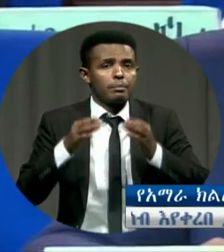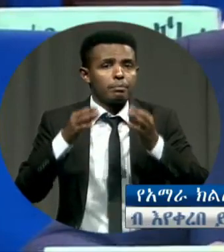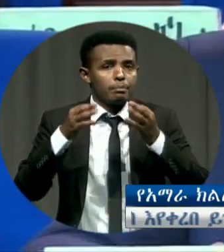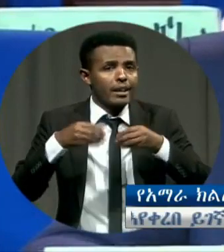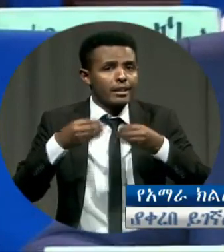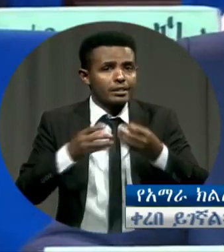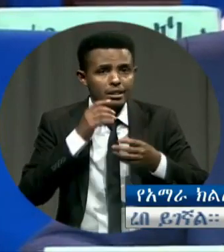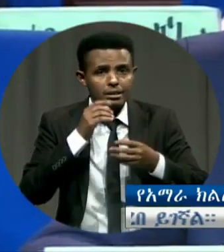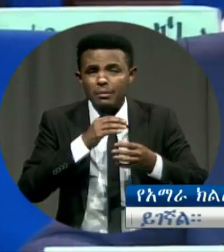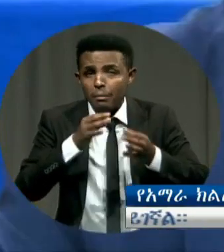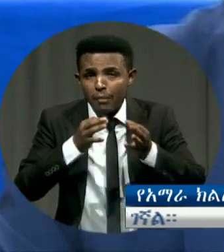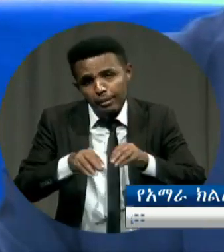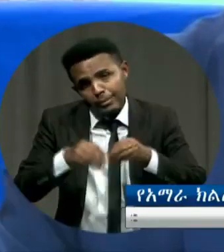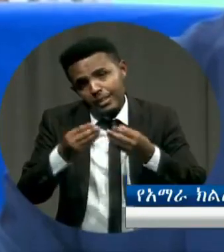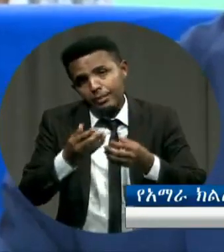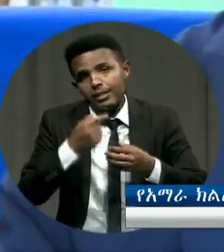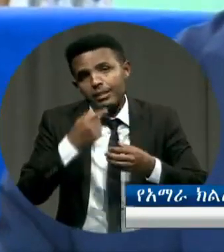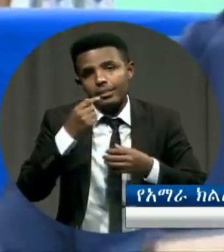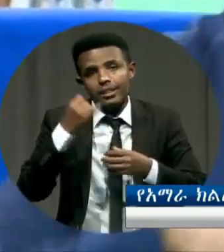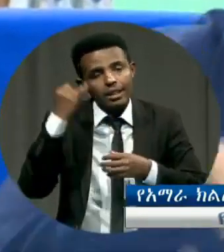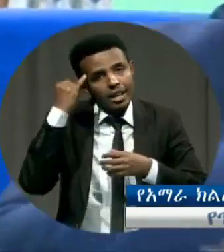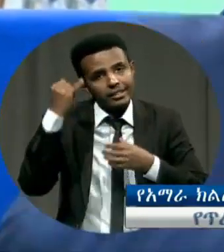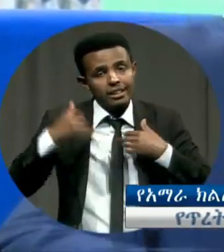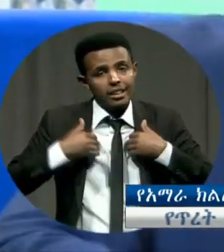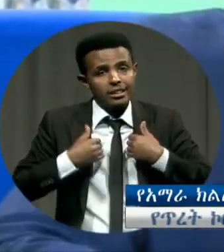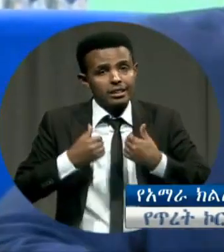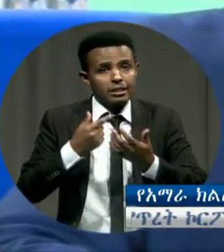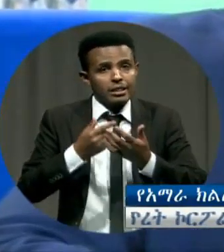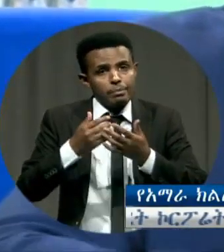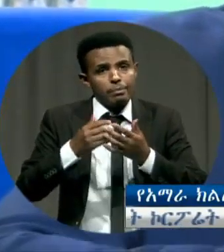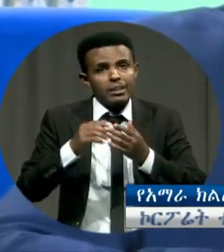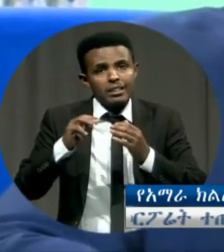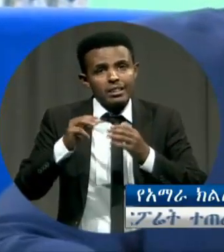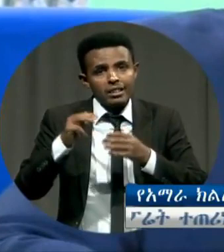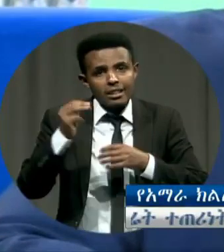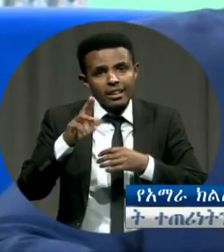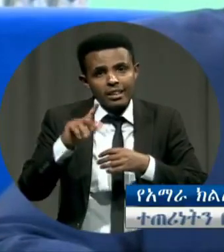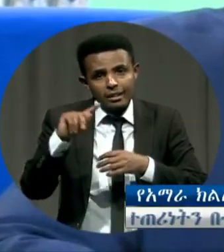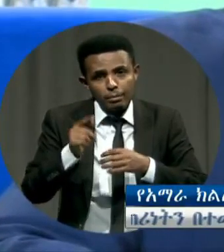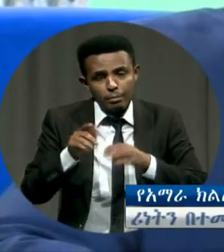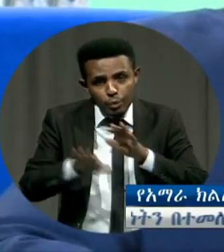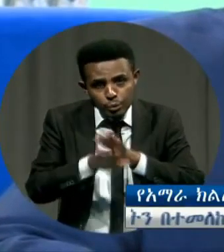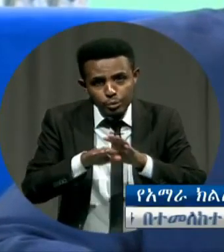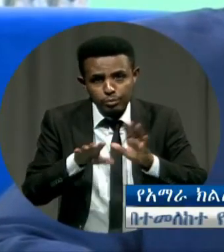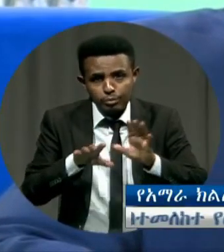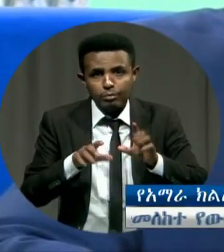ማብራሪያ ቢሰጥበት ሚል አስተያየት አለ። ከዛውጭ ጥረት በስሩ የሚያስተዳድራቸው ተቋማት አሉ።